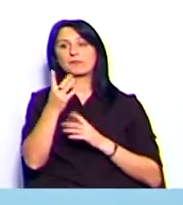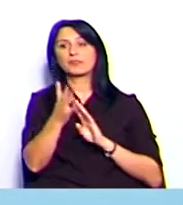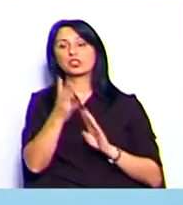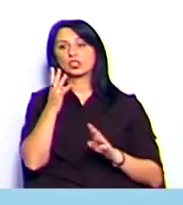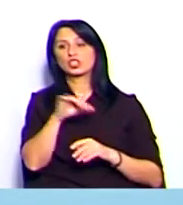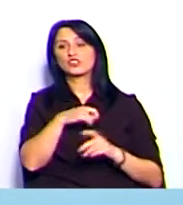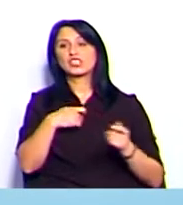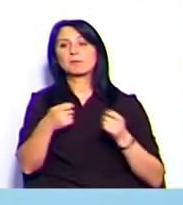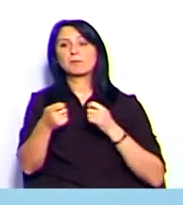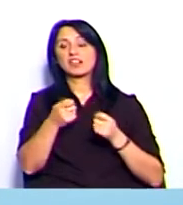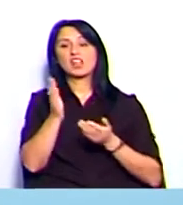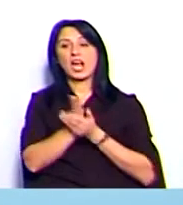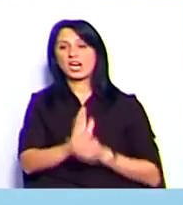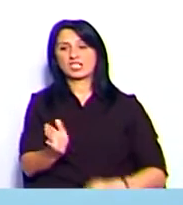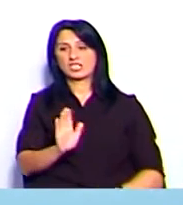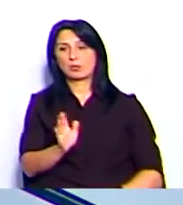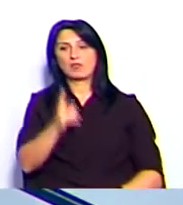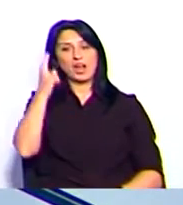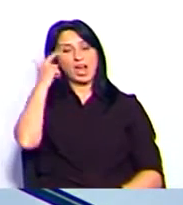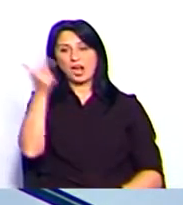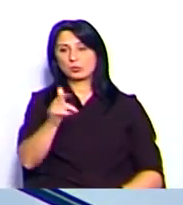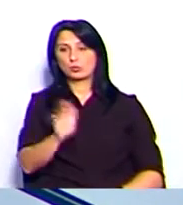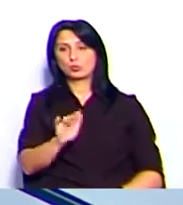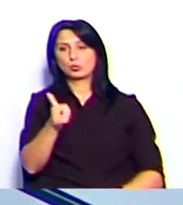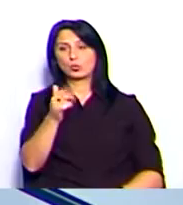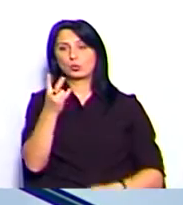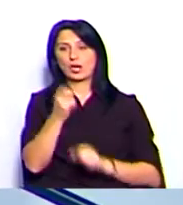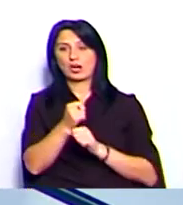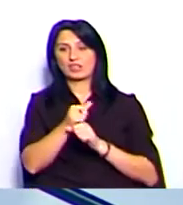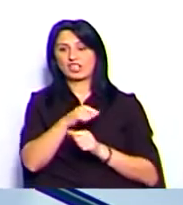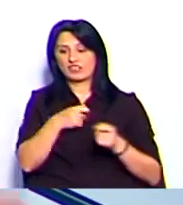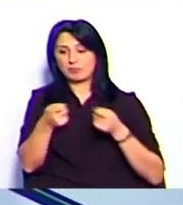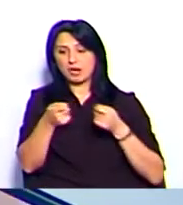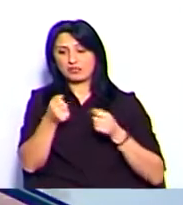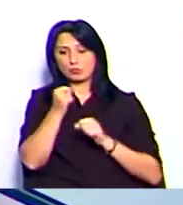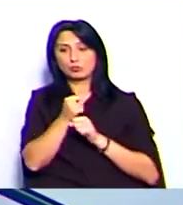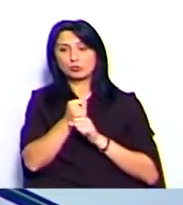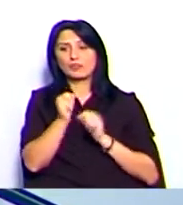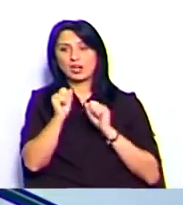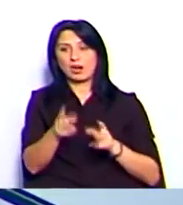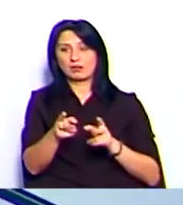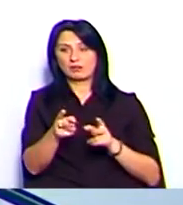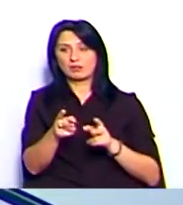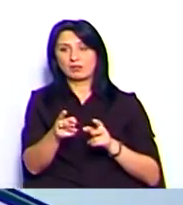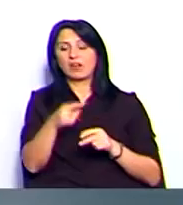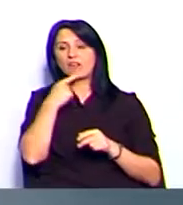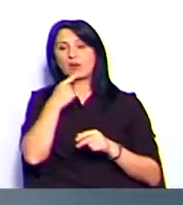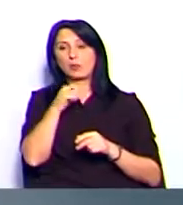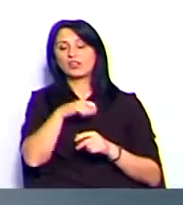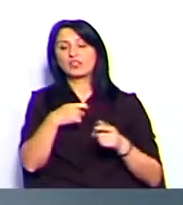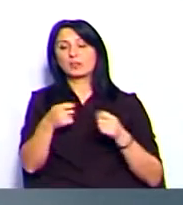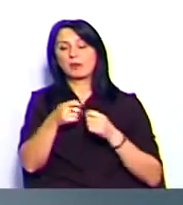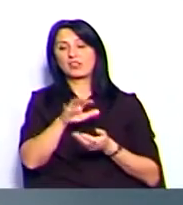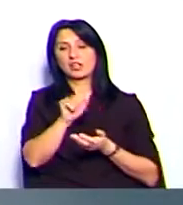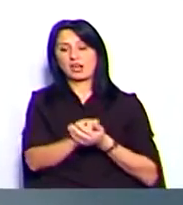ყოვლისა თვითმართველობის არარსებობა ან არცოდნა თუ როგორ უნდა გააკეთო თვითმართველობა განახორციელო თვითმმართველობა გულისხმობ თვითმმართველობაში და